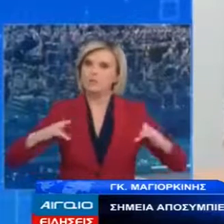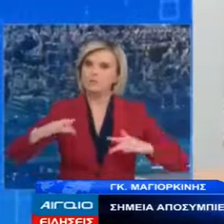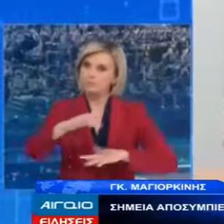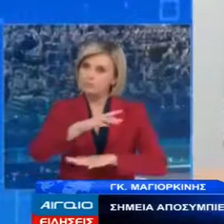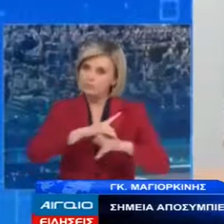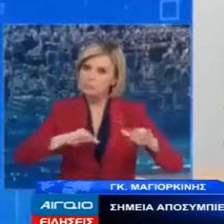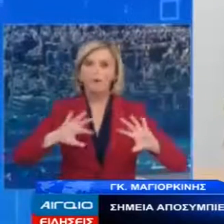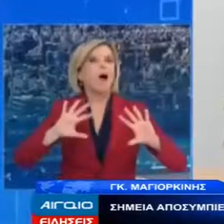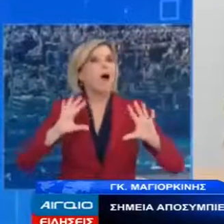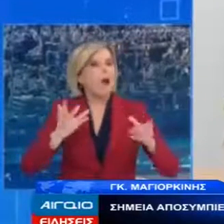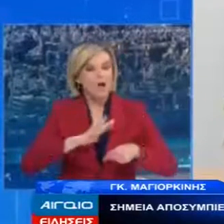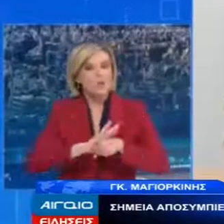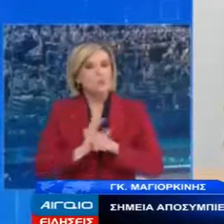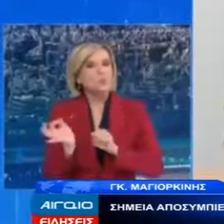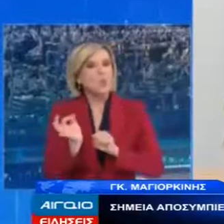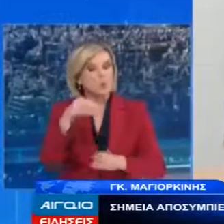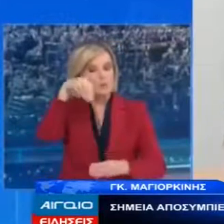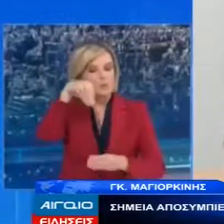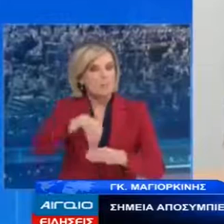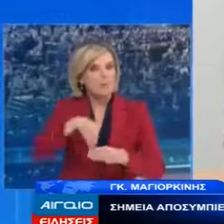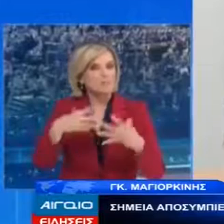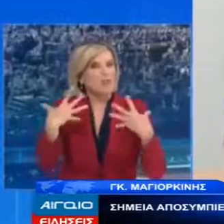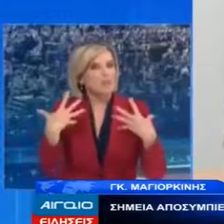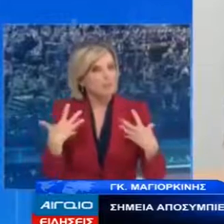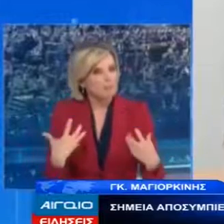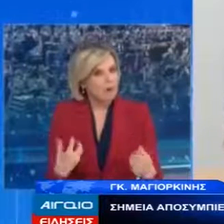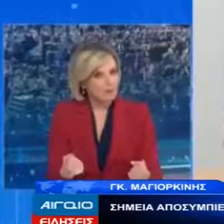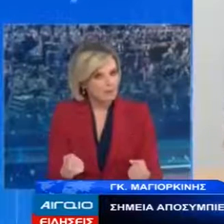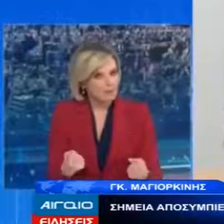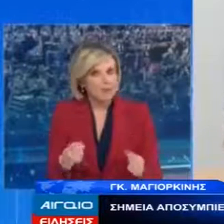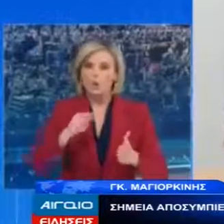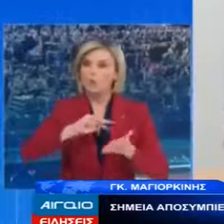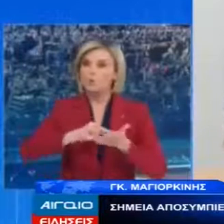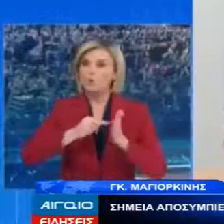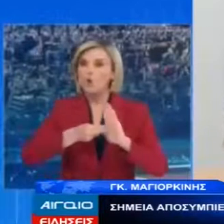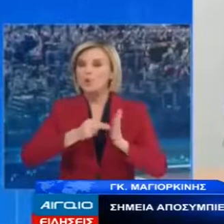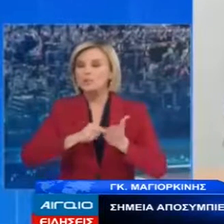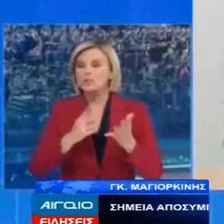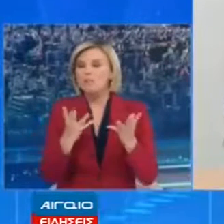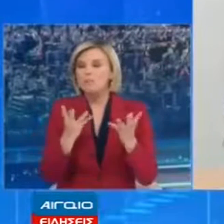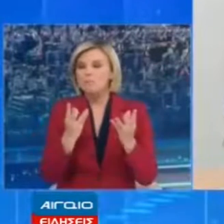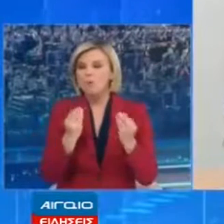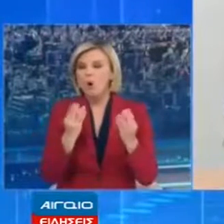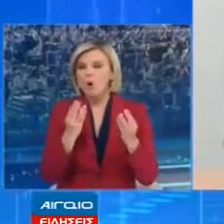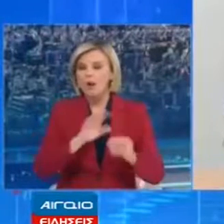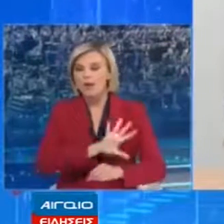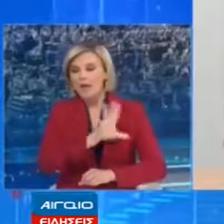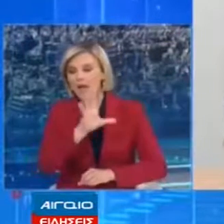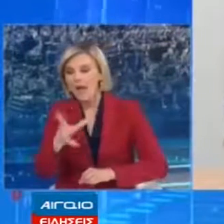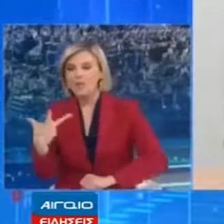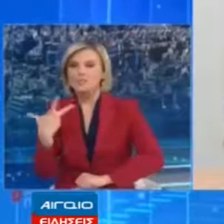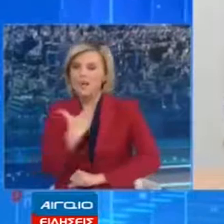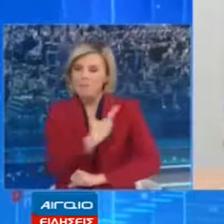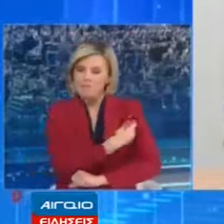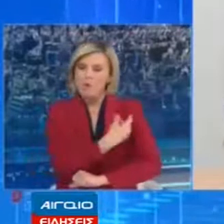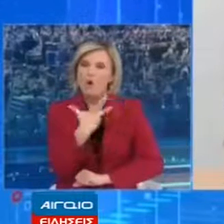τελειώσει. Έχουμε ακόμα δρόμο για επιστροφή στην πλήρη κανονικότητα και γι' αυτό θα πρέπει να είμαστε πάρα πολύ προσεκτικοί μέχρι να εμβολιαστούμε